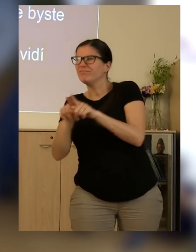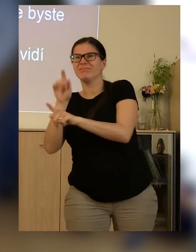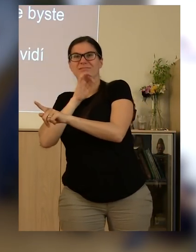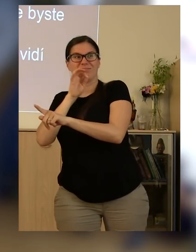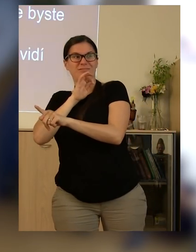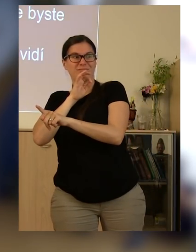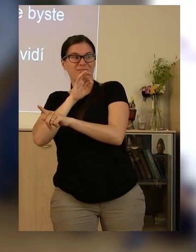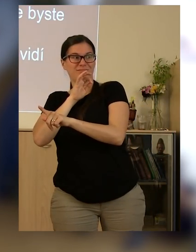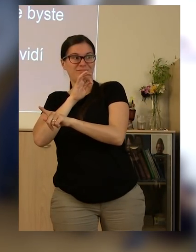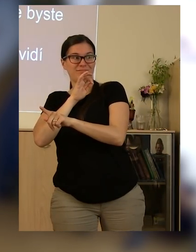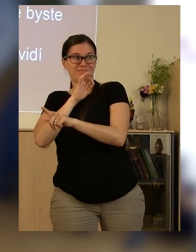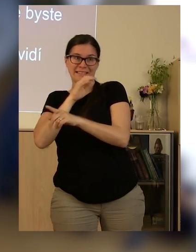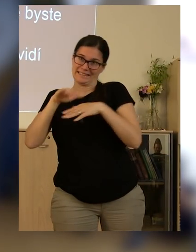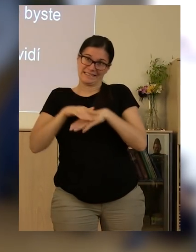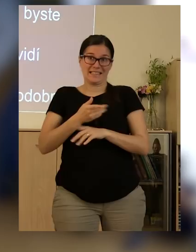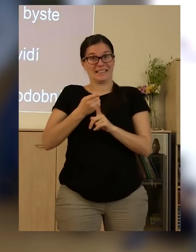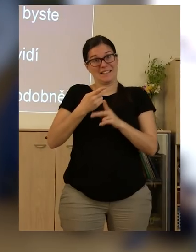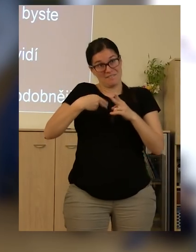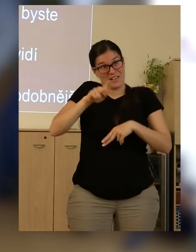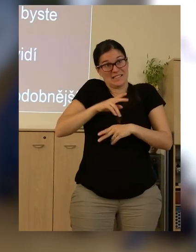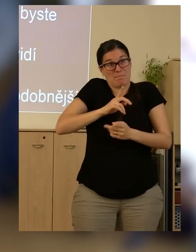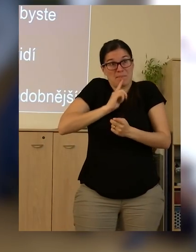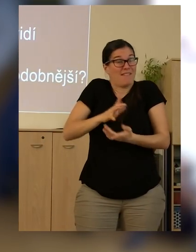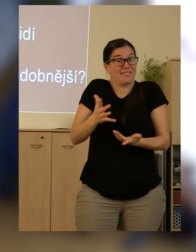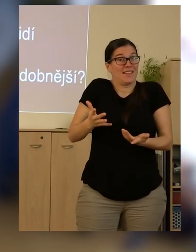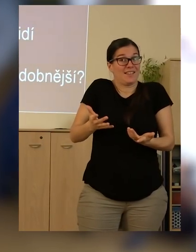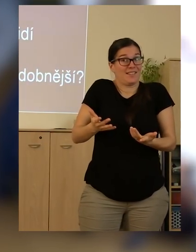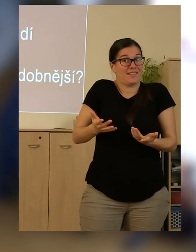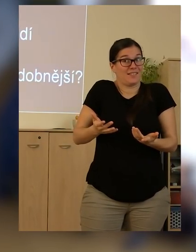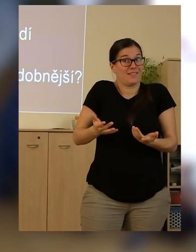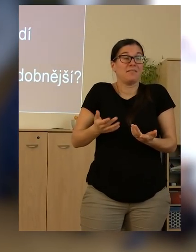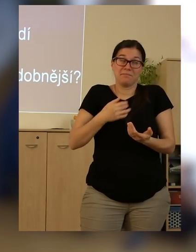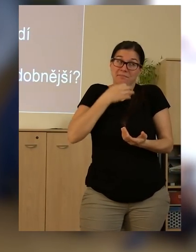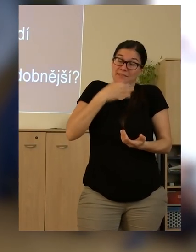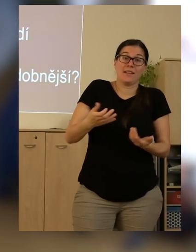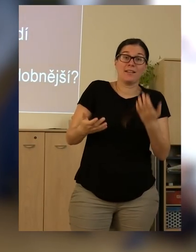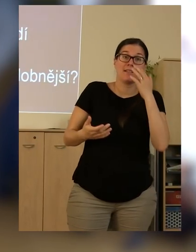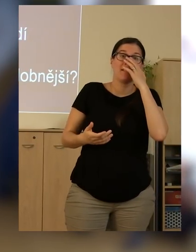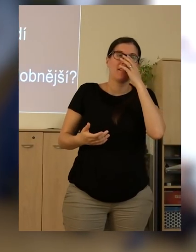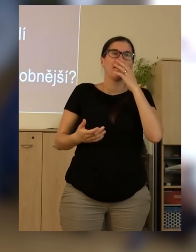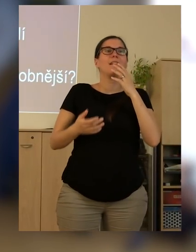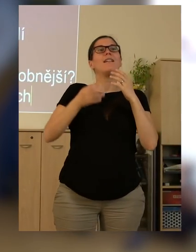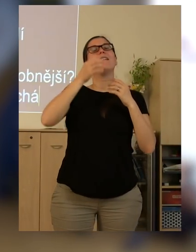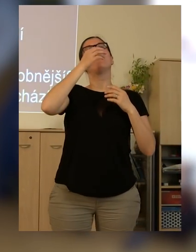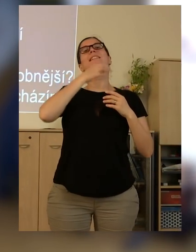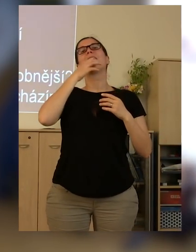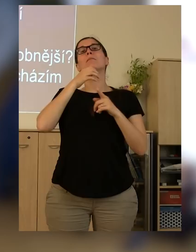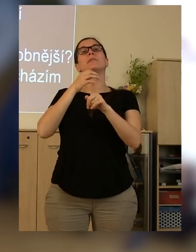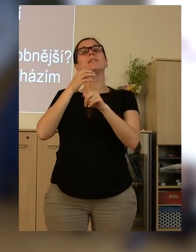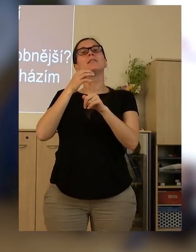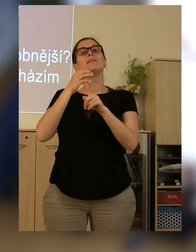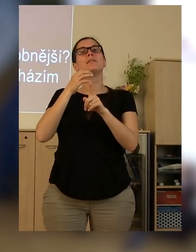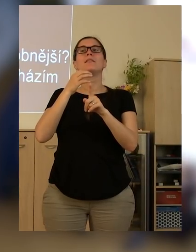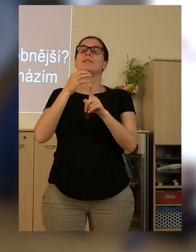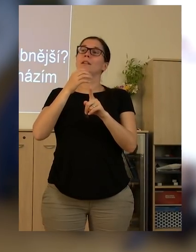Není to daleko pravděpodobnější? Není možný, že pokud přicházím s čistým úmyslem, vnímám čistý